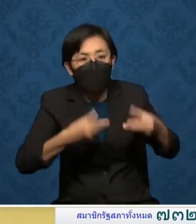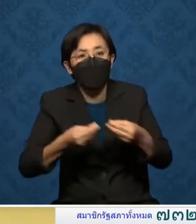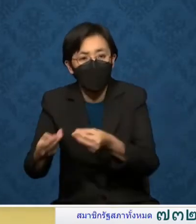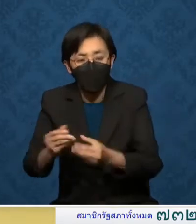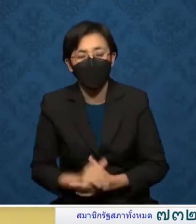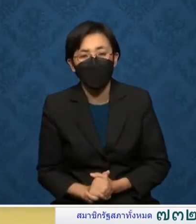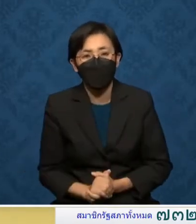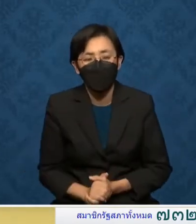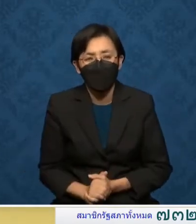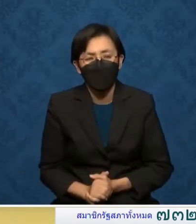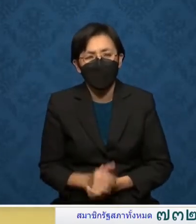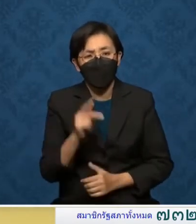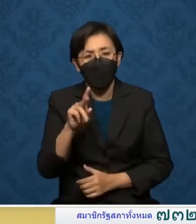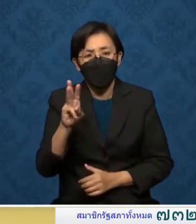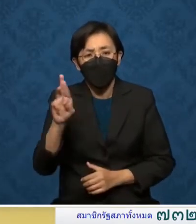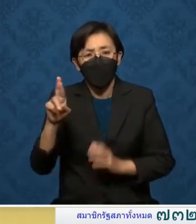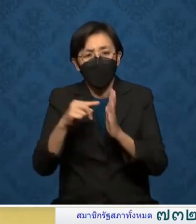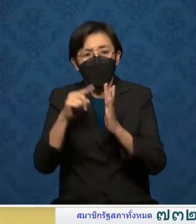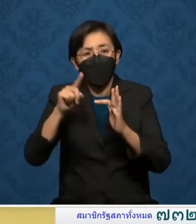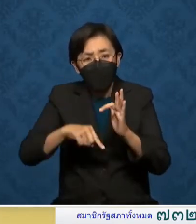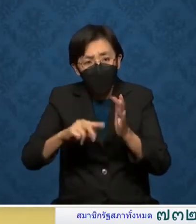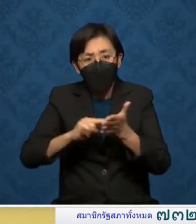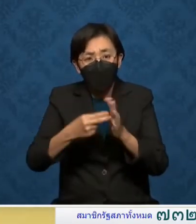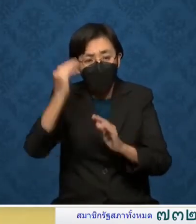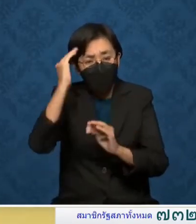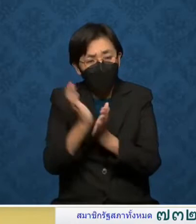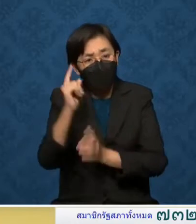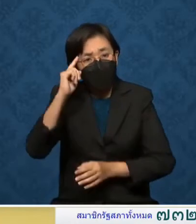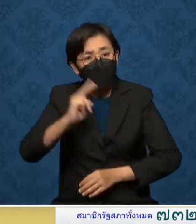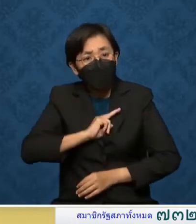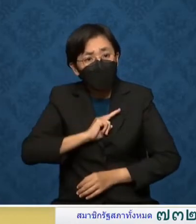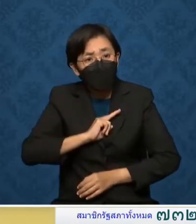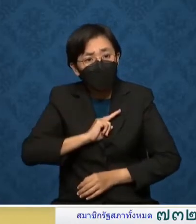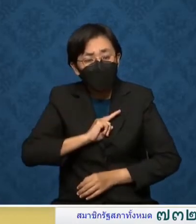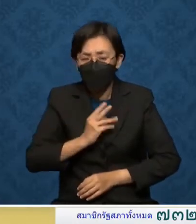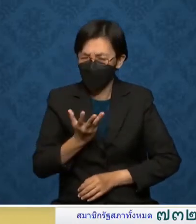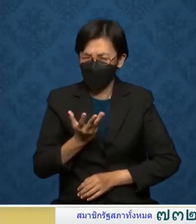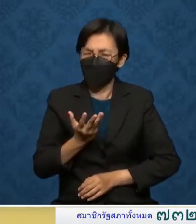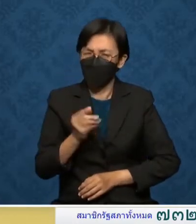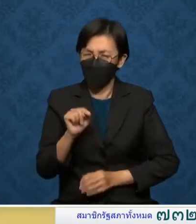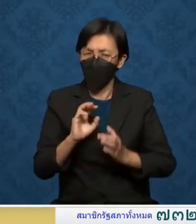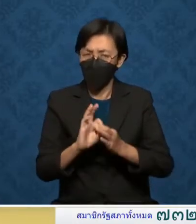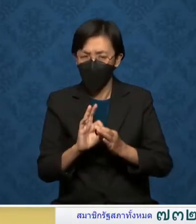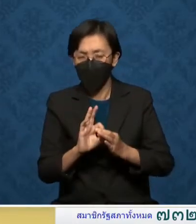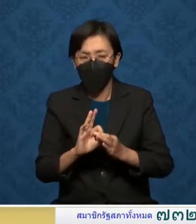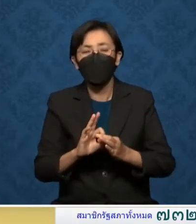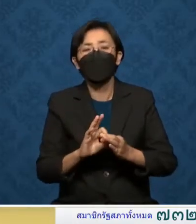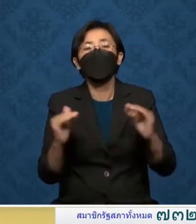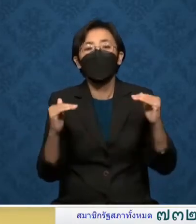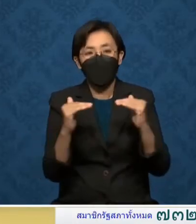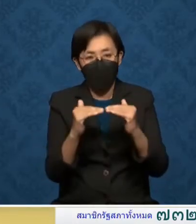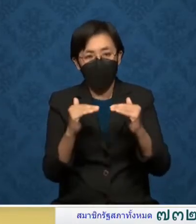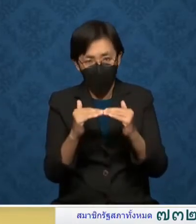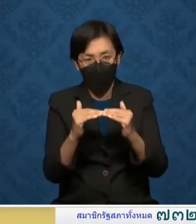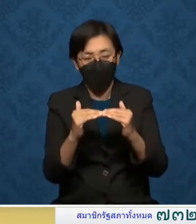ะปมันกายเป็ดนพินิของเจ้านาที่หอเปล่าครับตรงนี้ผมกังวลในเรื่องสิทธิของผู้